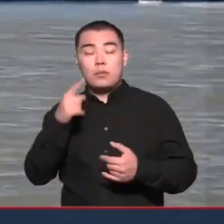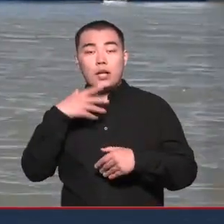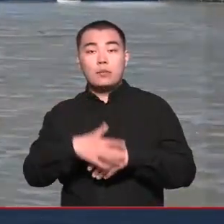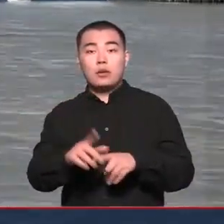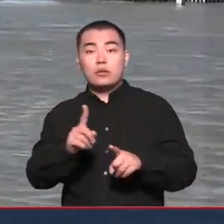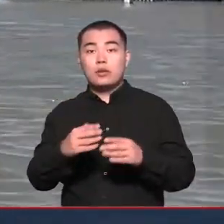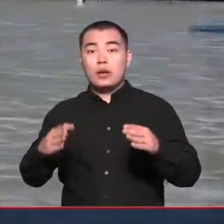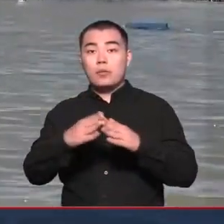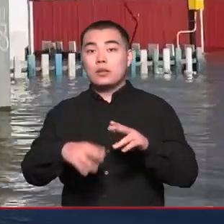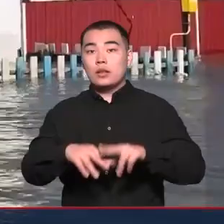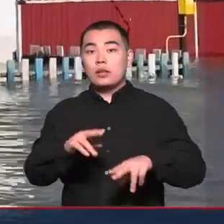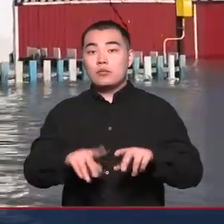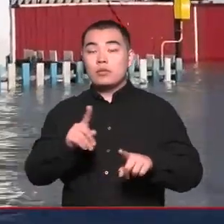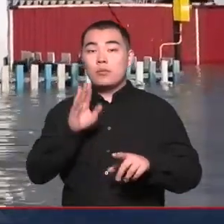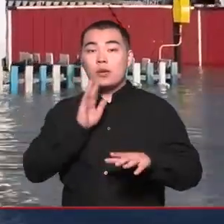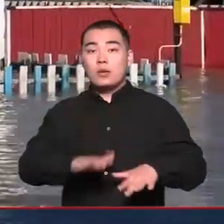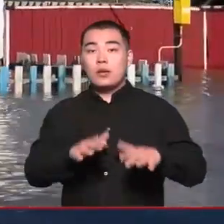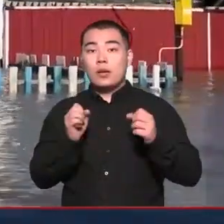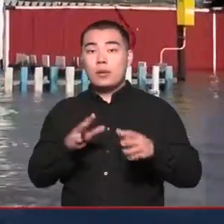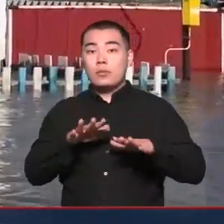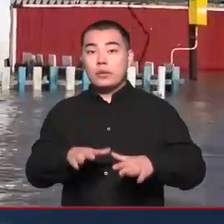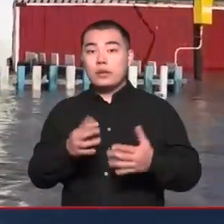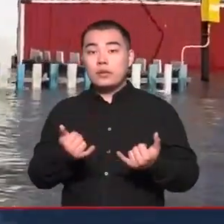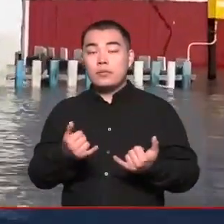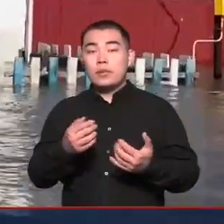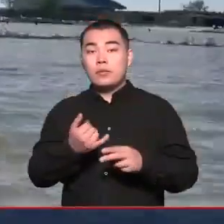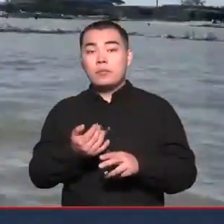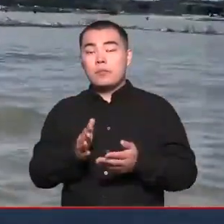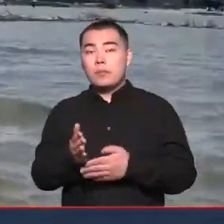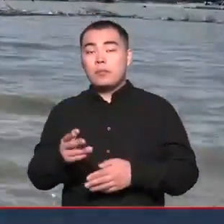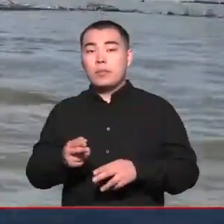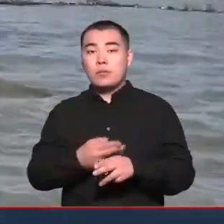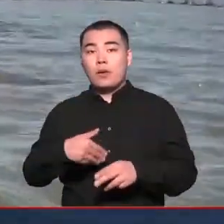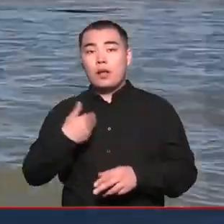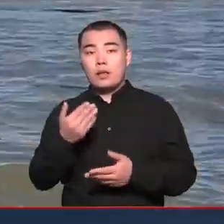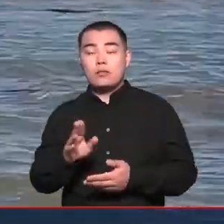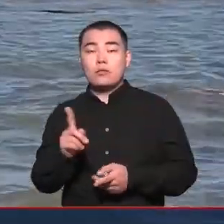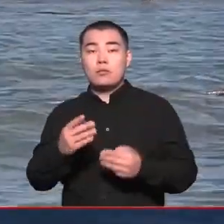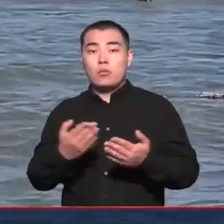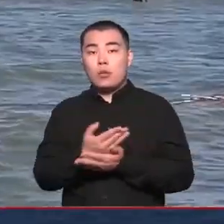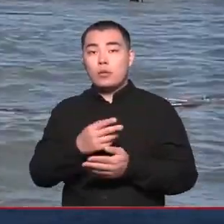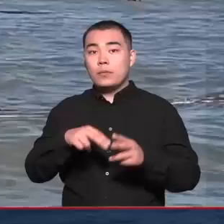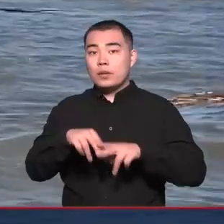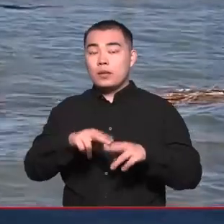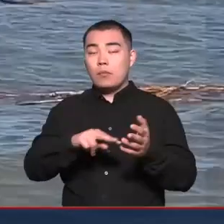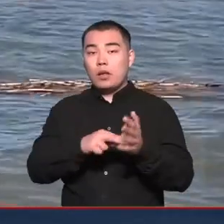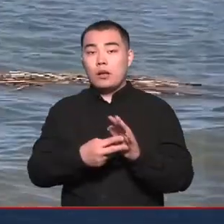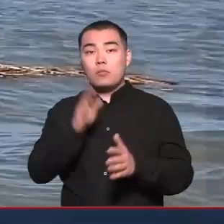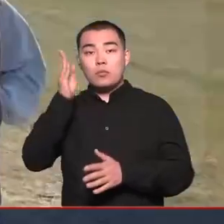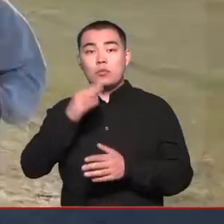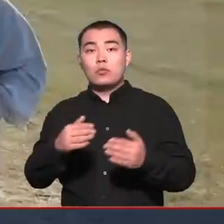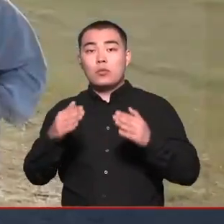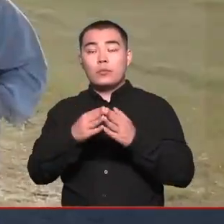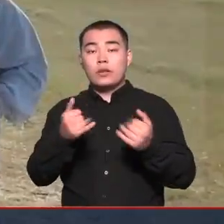дома строить на паводкоопасных участках нет смысла, поэтому уже сейчас определены новые под строительство будущих